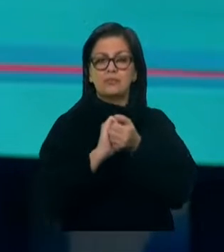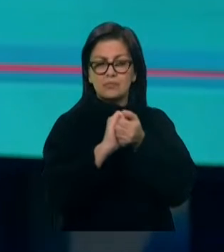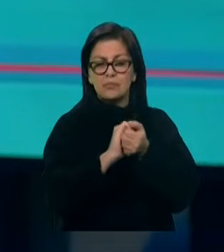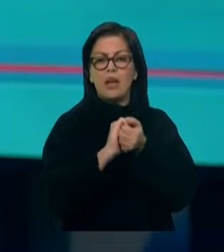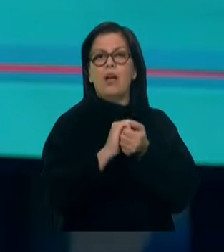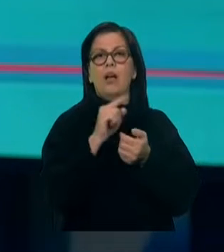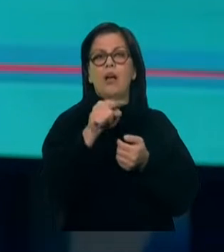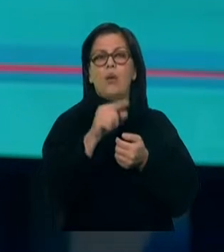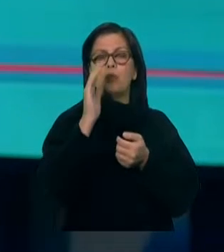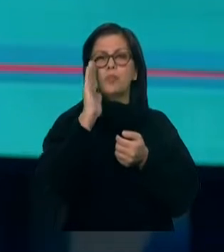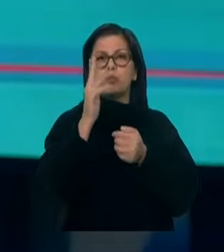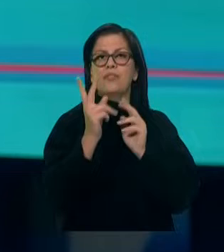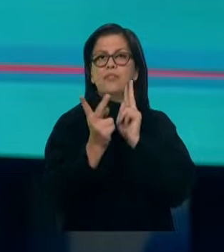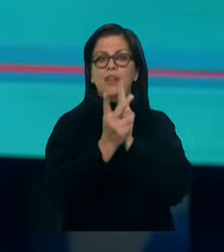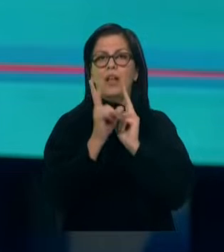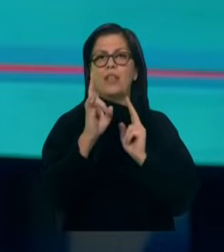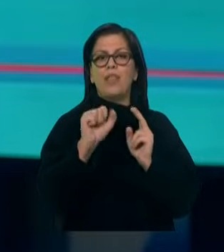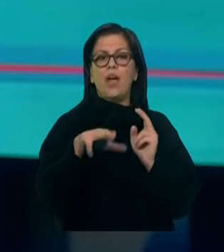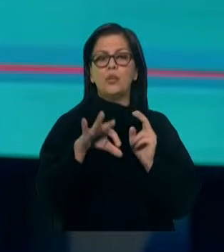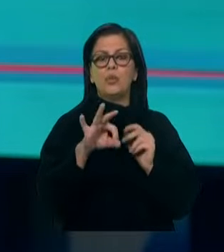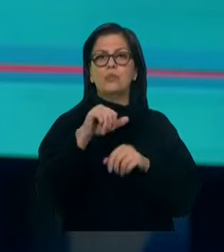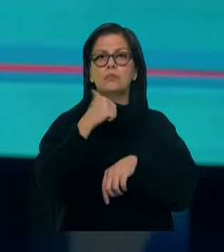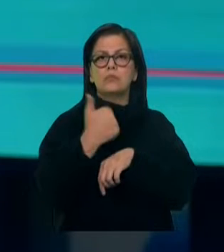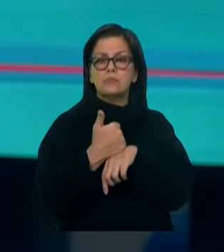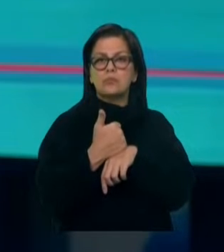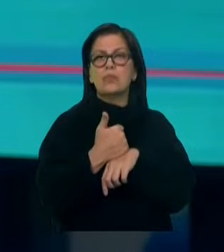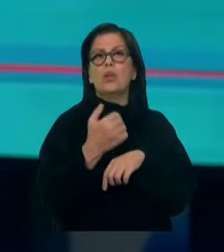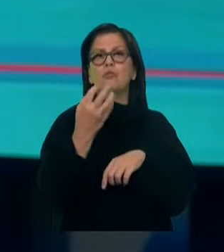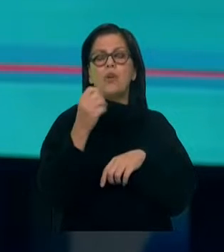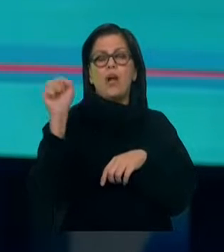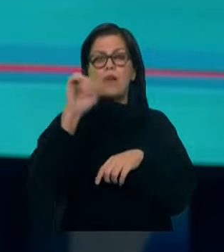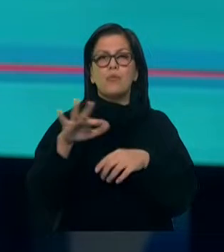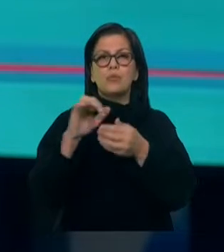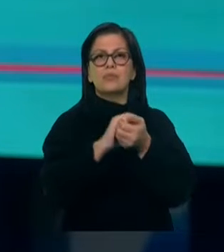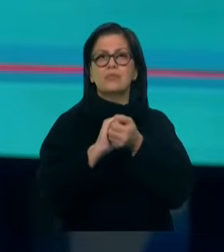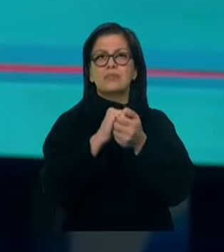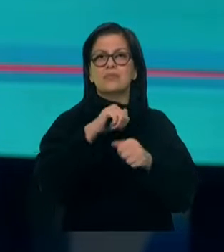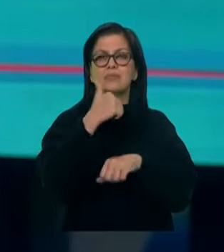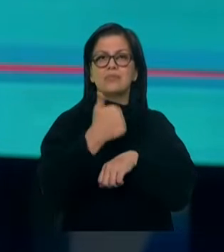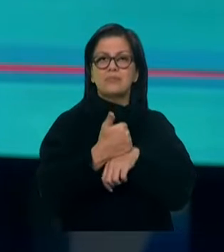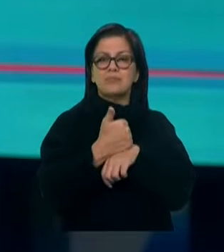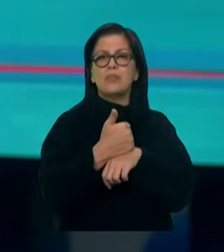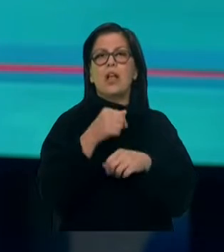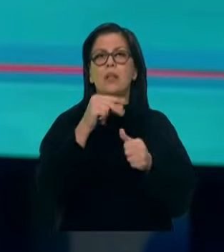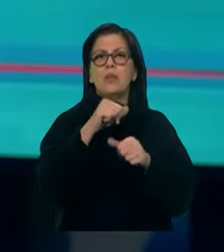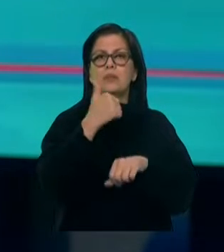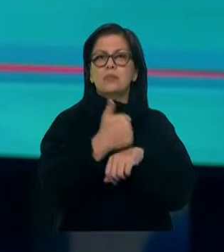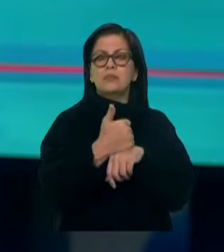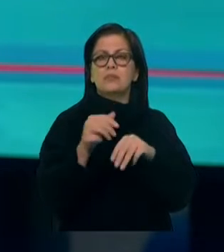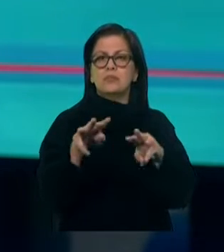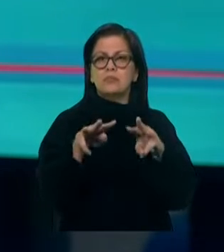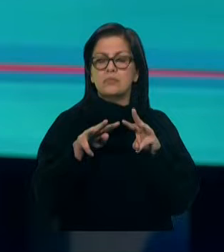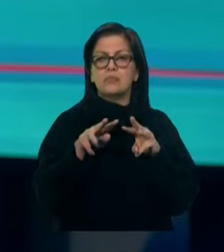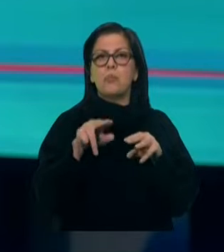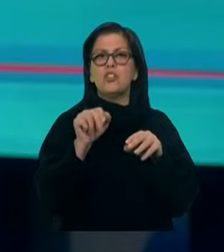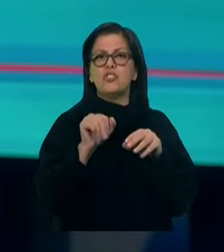Jens Stoltenberglə də görüşəcək. Dövlət başçısının Brüsseldə Avropa İttifaqı Şurasının prezidenti Charles Michel və Ermənistanın başnaziri